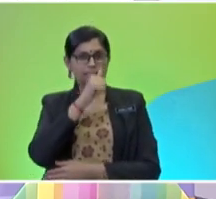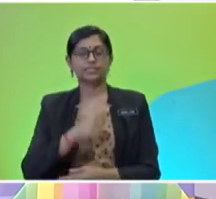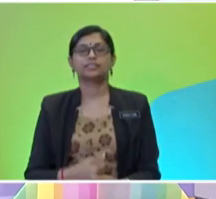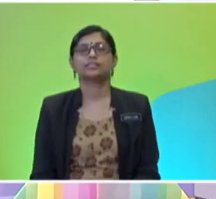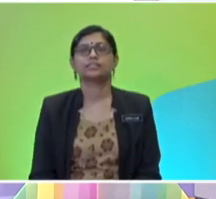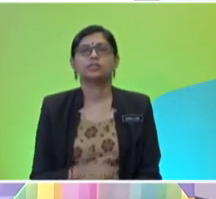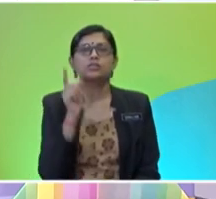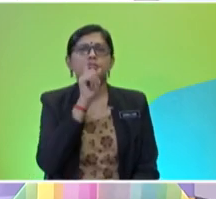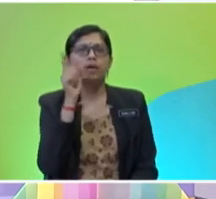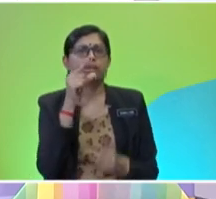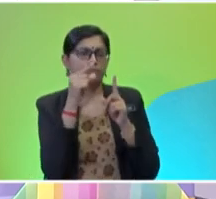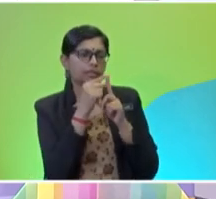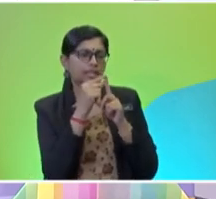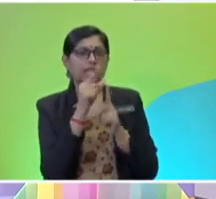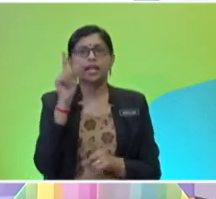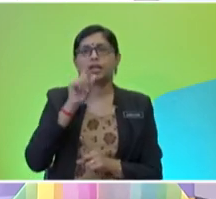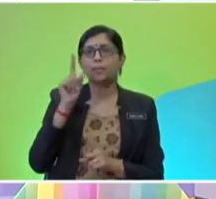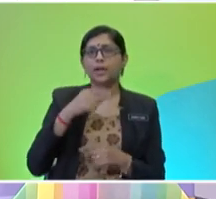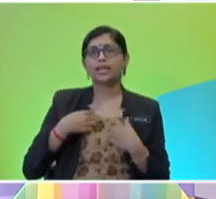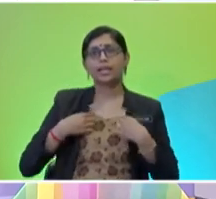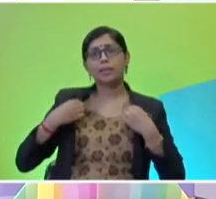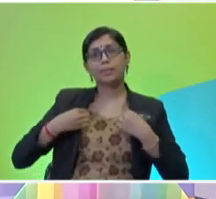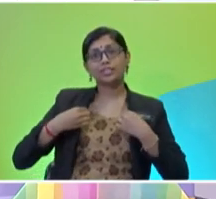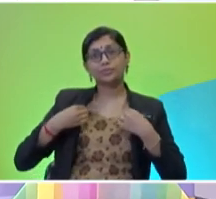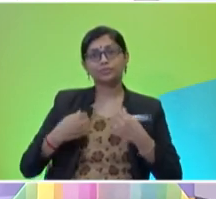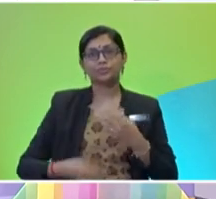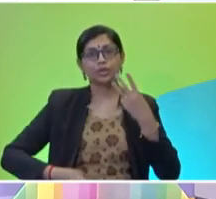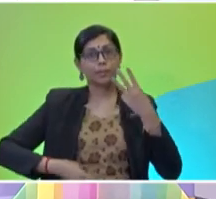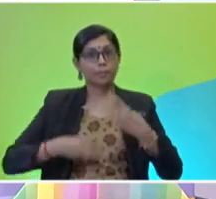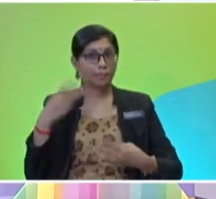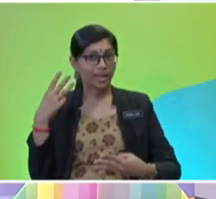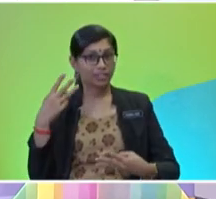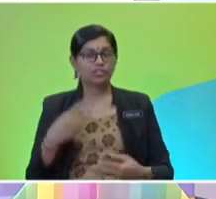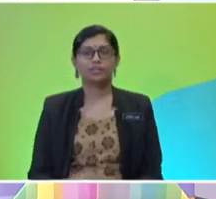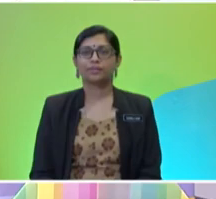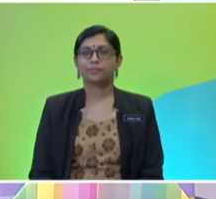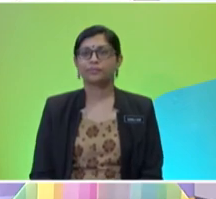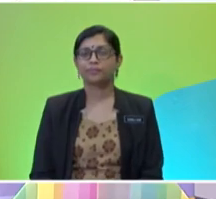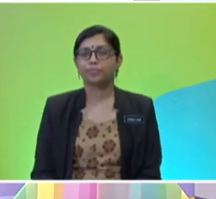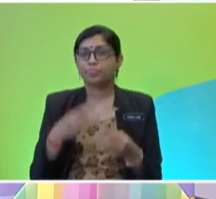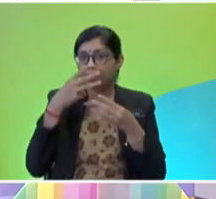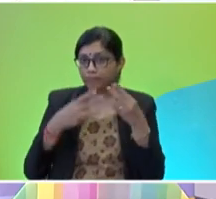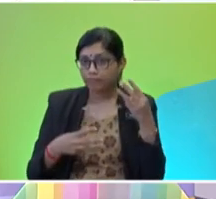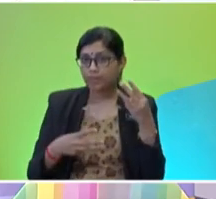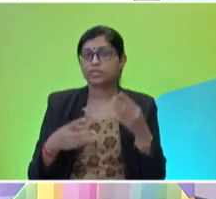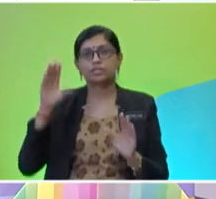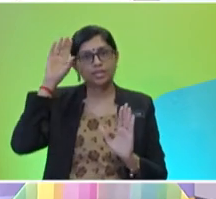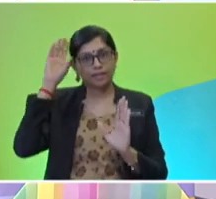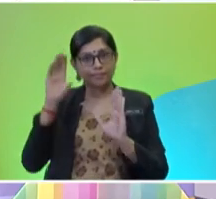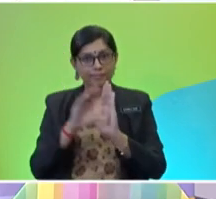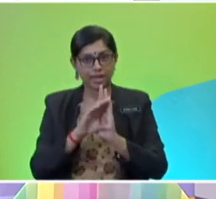mana kita nak kategorikan, padankan aktiviti yang sesuai dengan